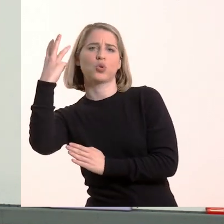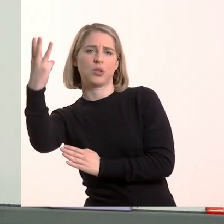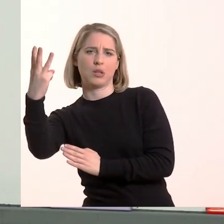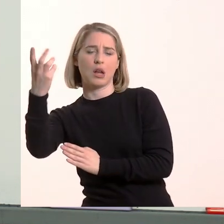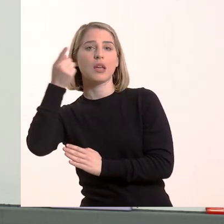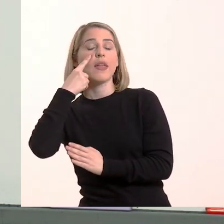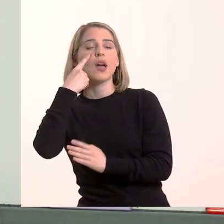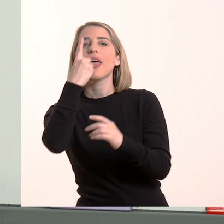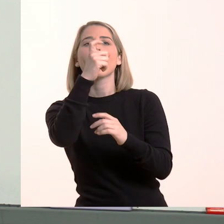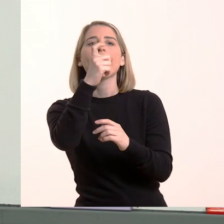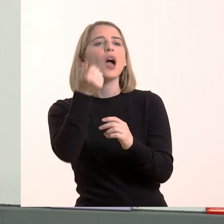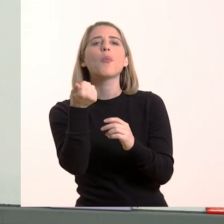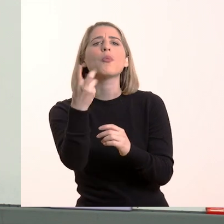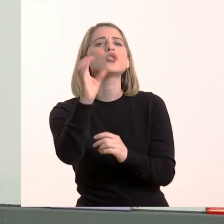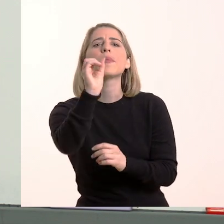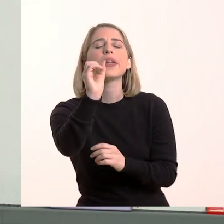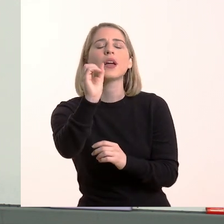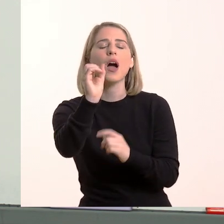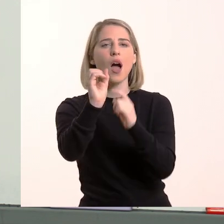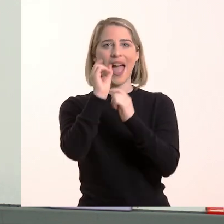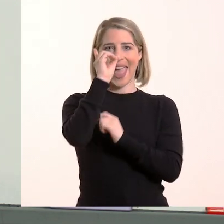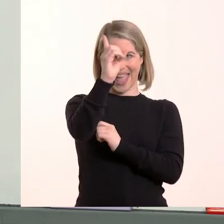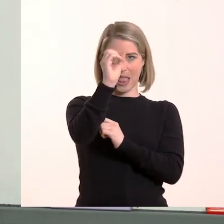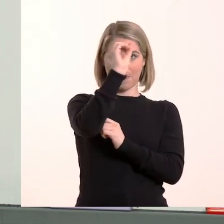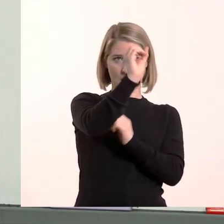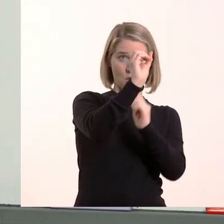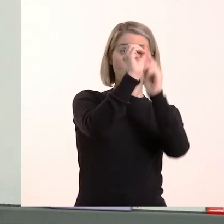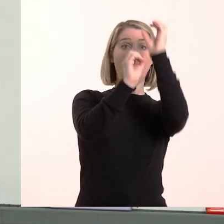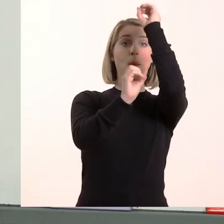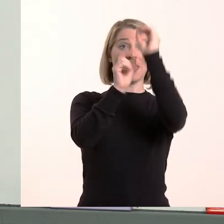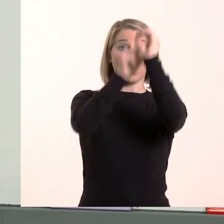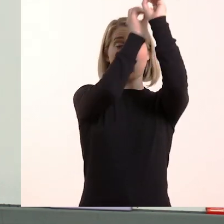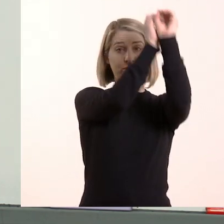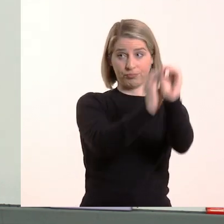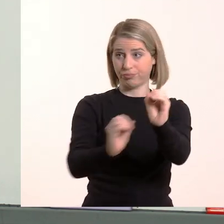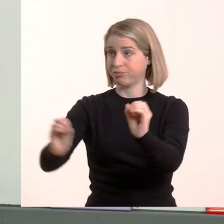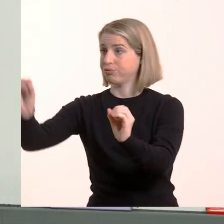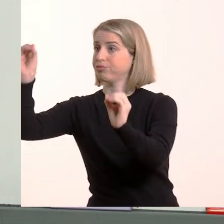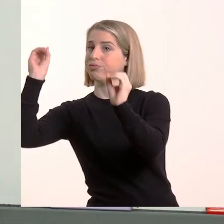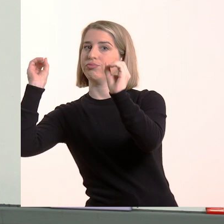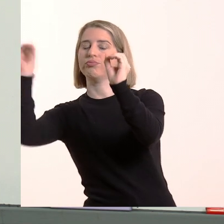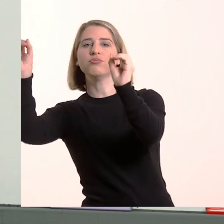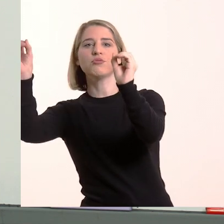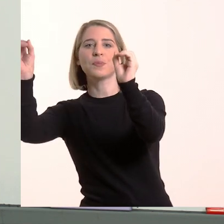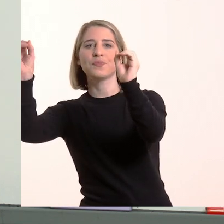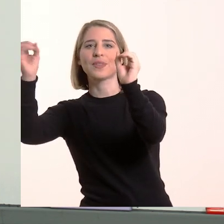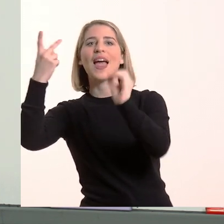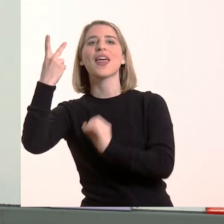έχει το 10, ένα μηδενικό. Άρα, βάζουμε και ένα μηδενικό ακόμα. Άρα,